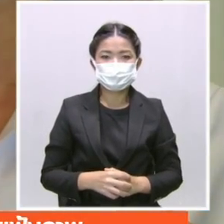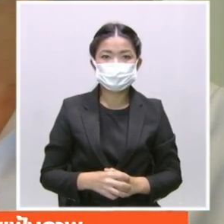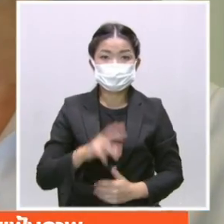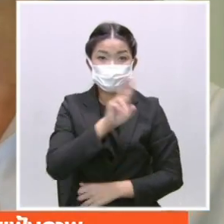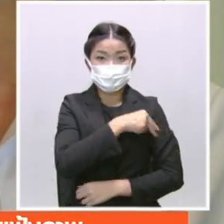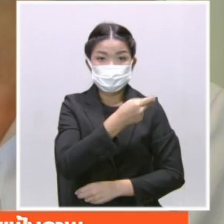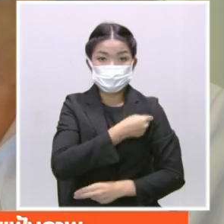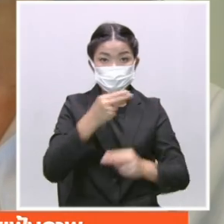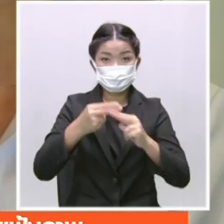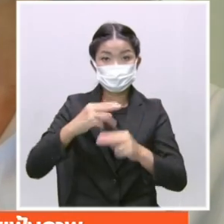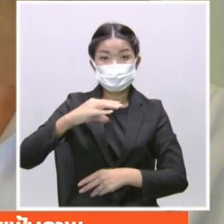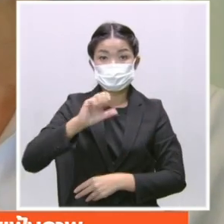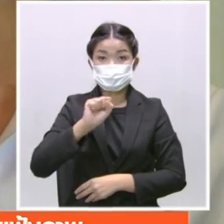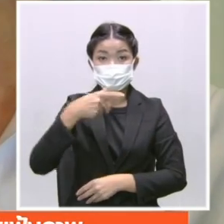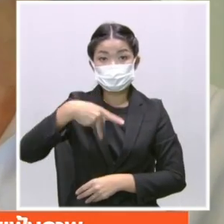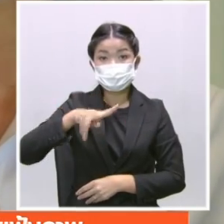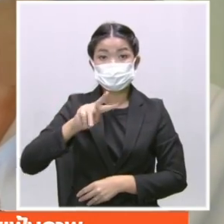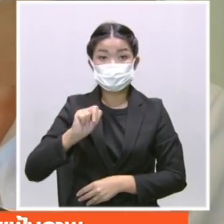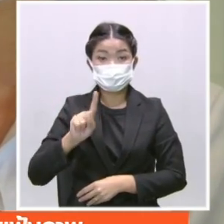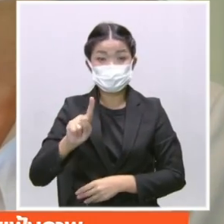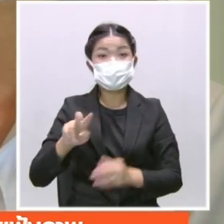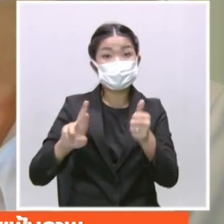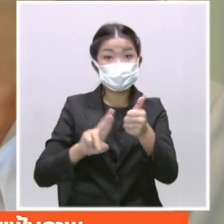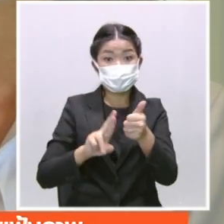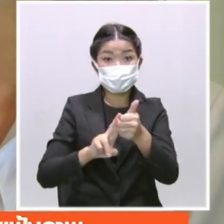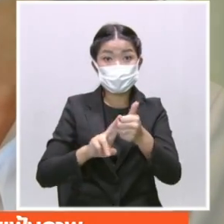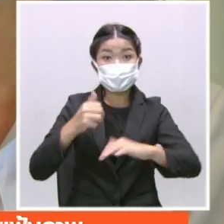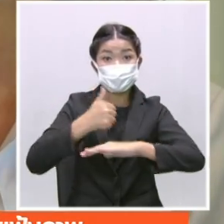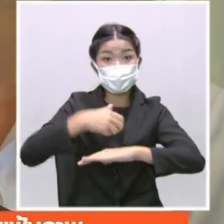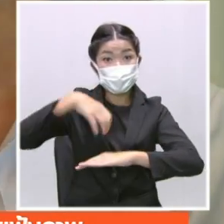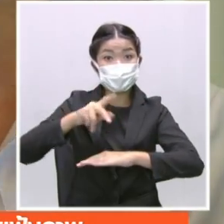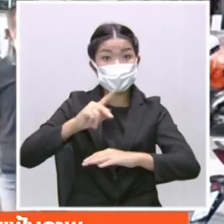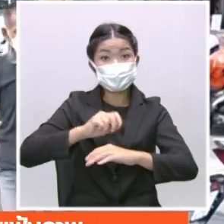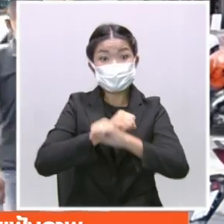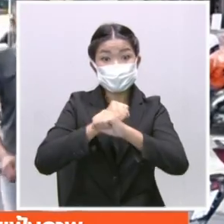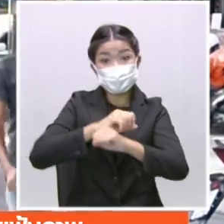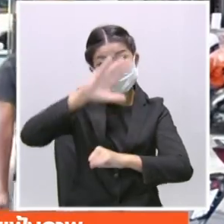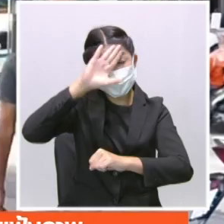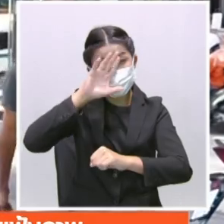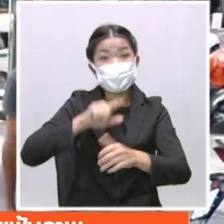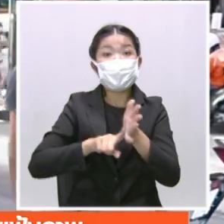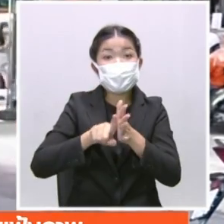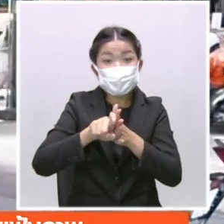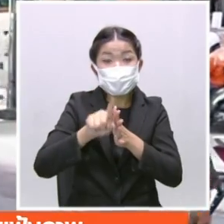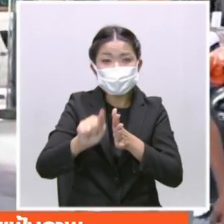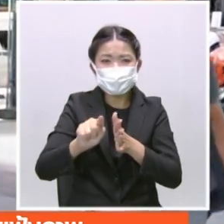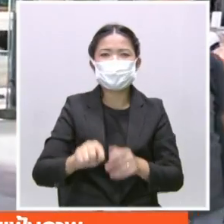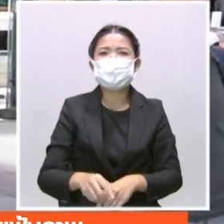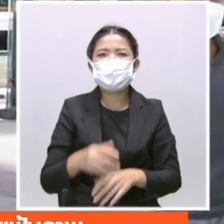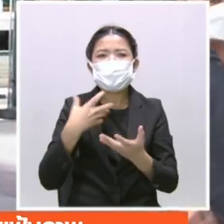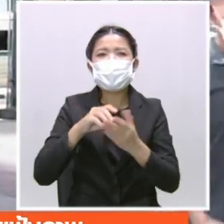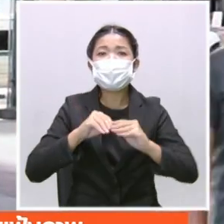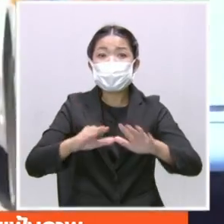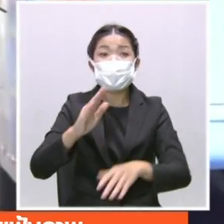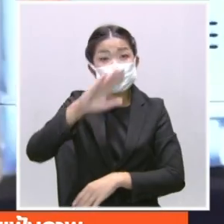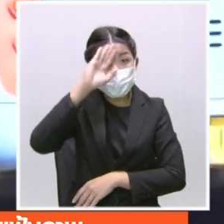นายแพทย์โสพลเอี่ยมสิริถาวรรองอธิบดีกรมควบคุมโรคกระทรวงสาธารณสุขเปิดเผยความคืบหน้าการสอบสวนโรค